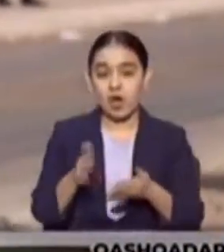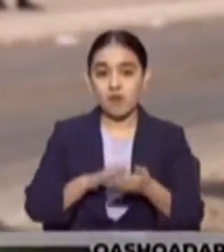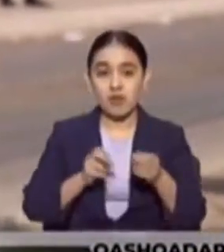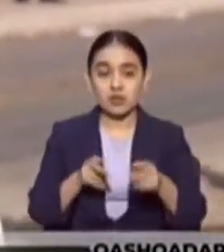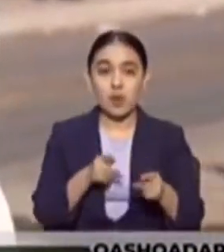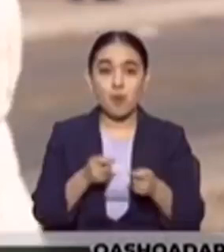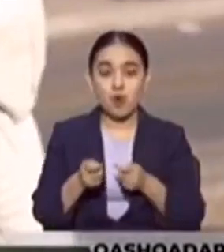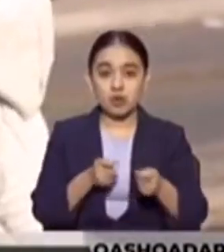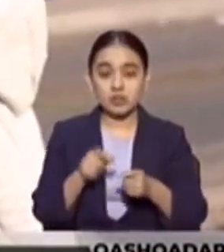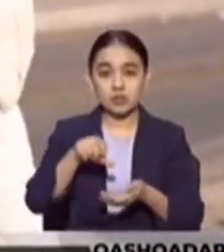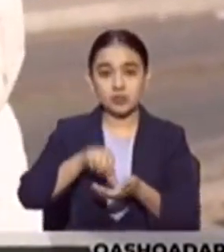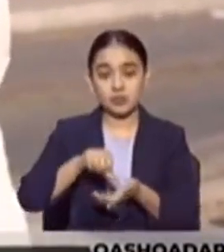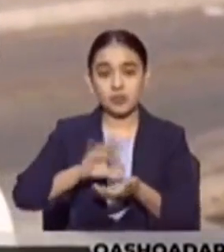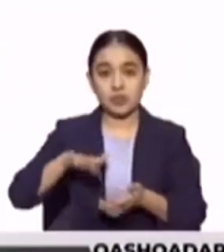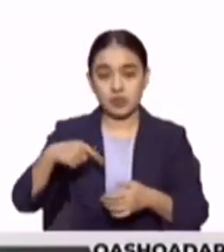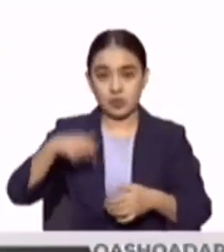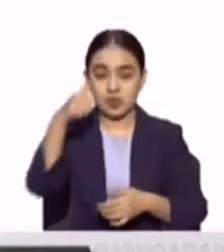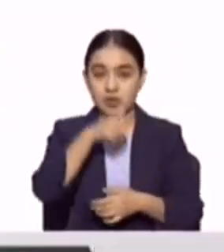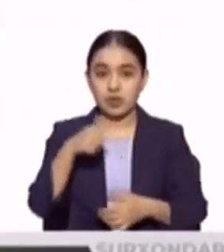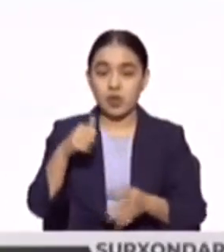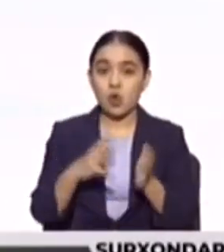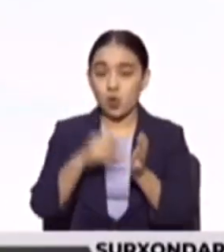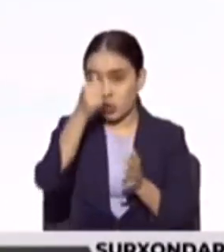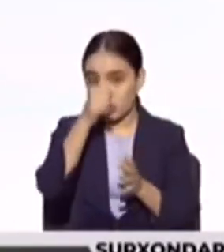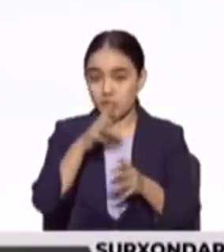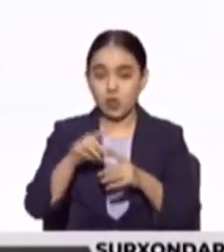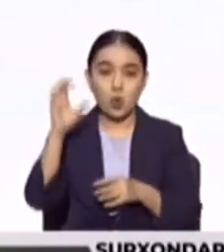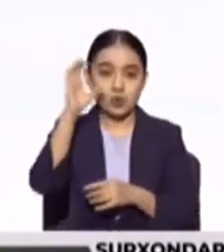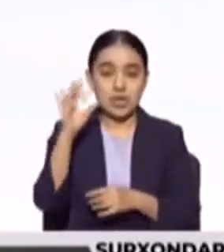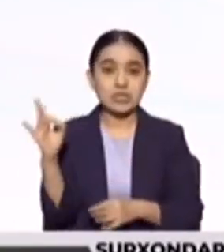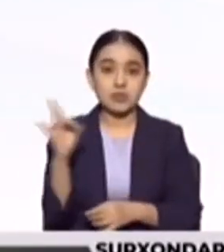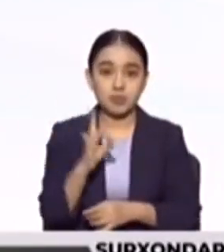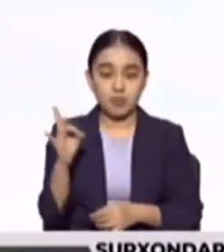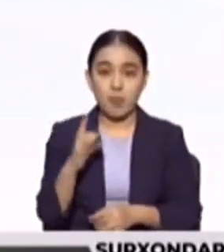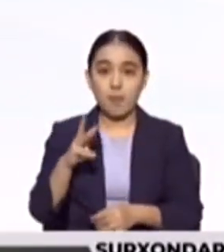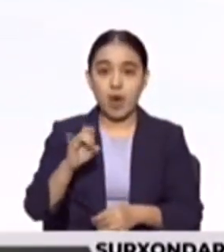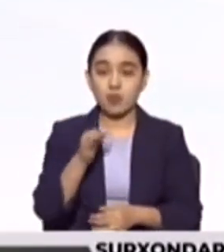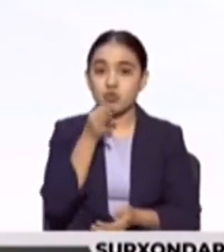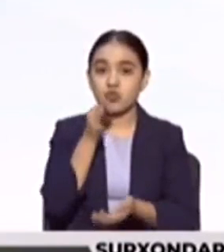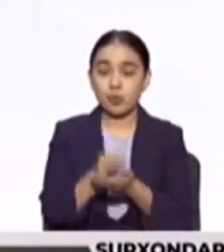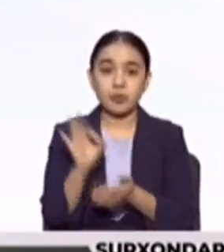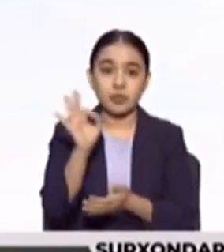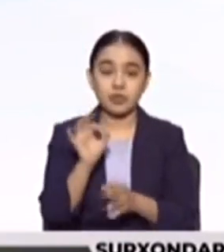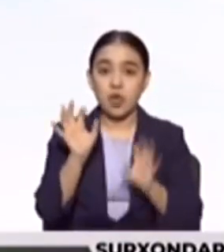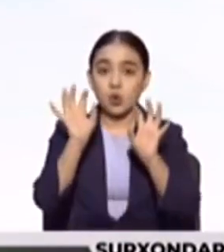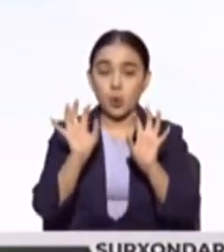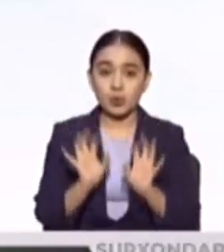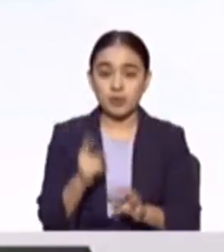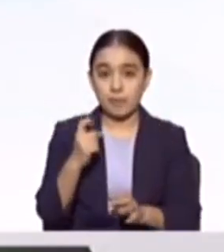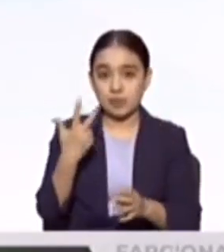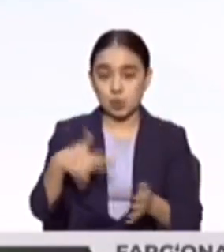xavfsizligi boshqarmasi xodimlari tomonidan joriy yilning o'tgan 9 oyi davomida O'zbekiston Respublikasi ma'muriy javobgarlik to'g'risidagi